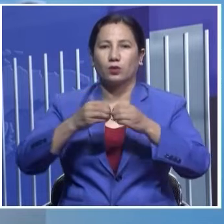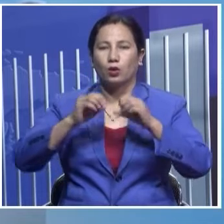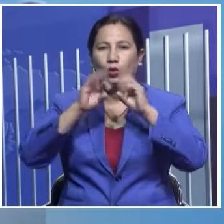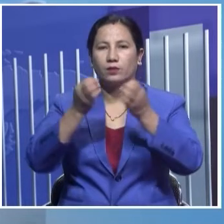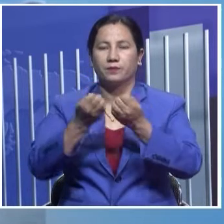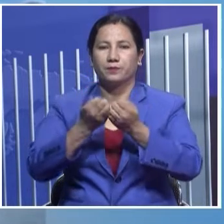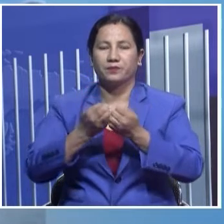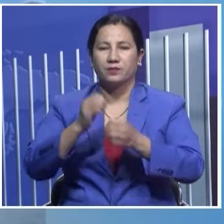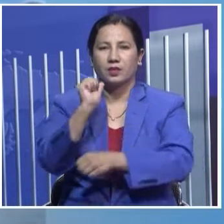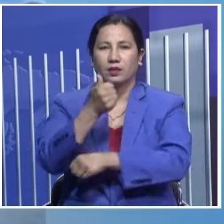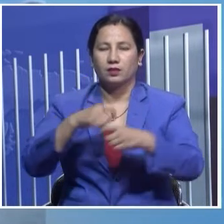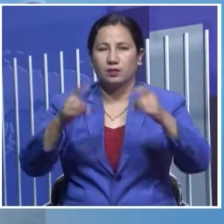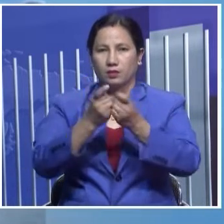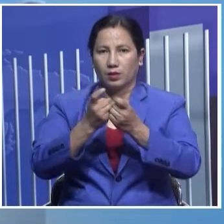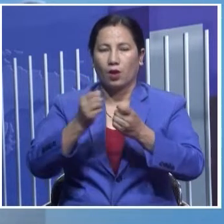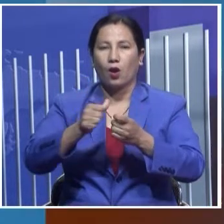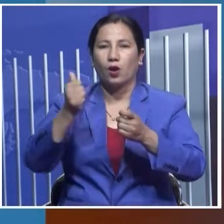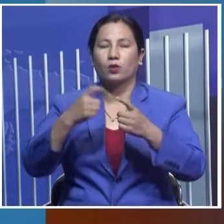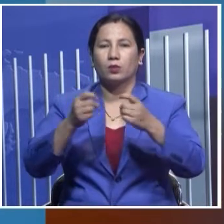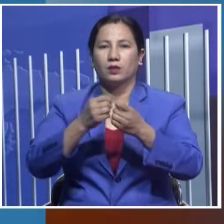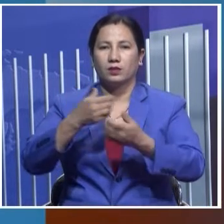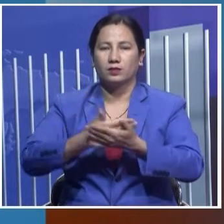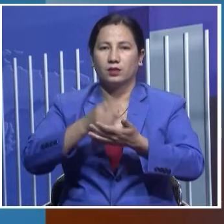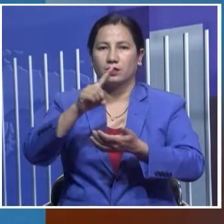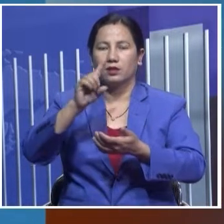गर्नुभयो। राष्ट्रिय सभाको अर्को बैठक